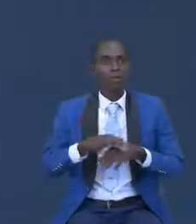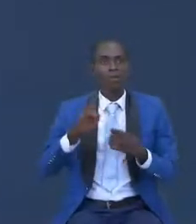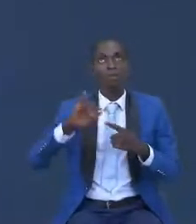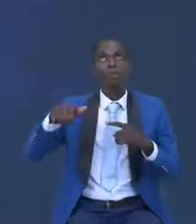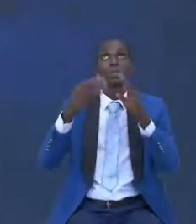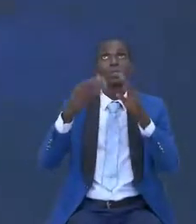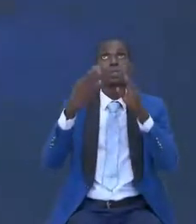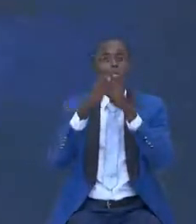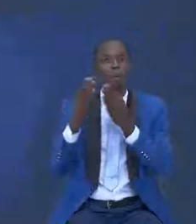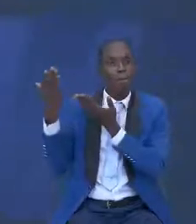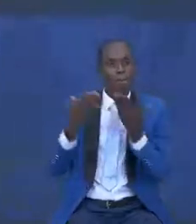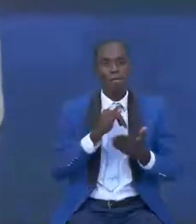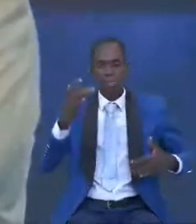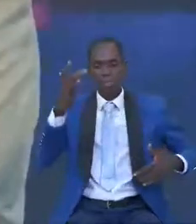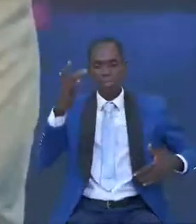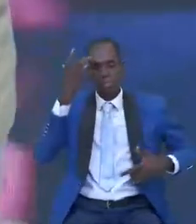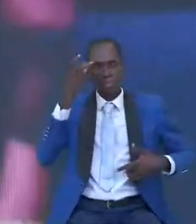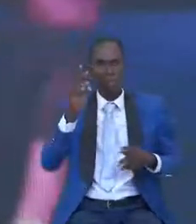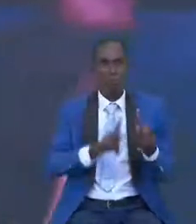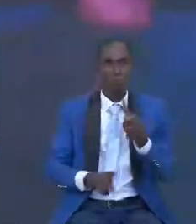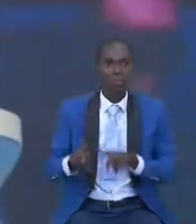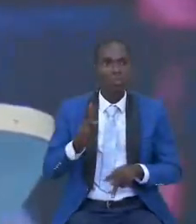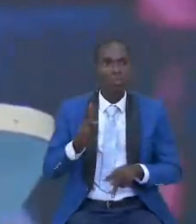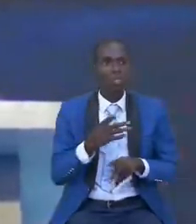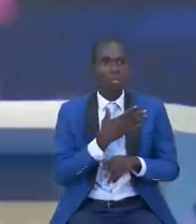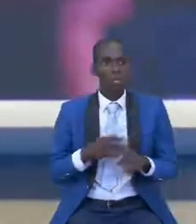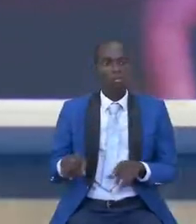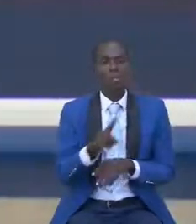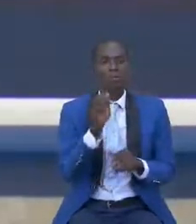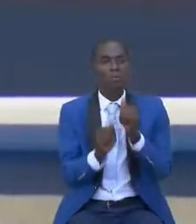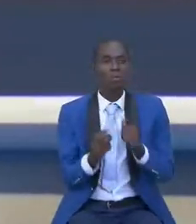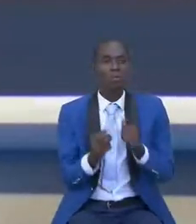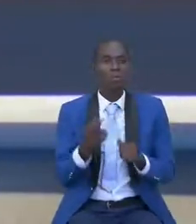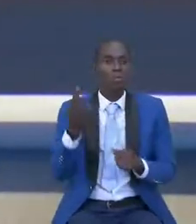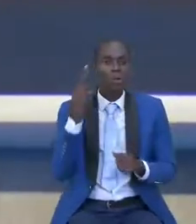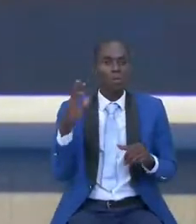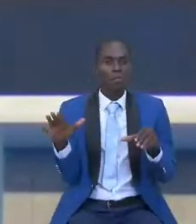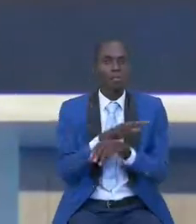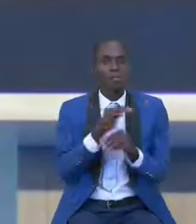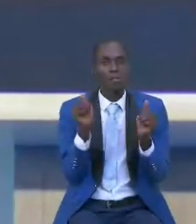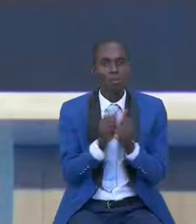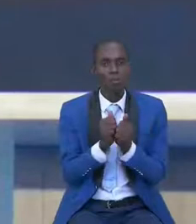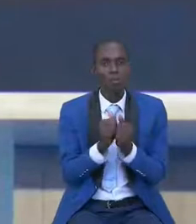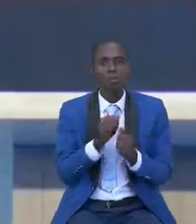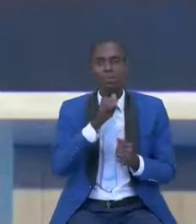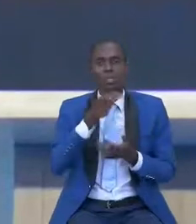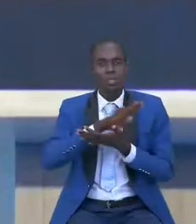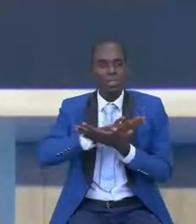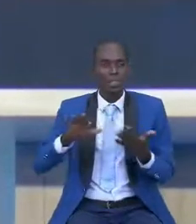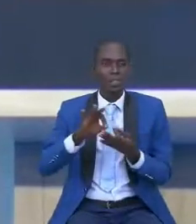Jérusalem, amenant des malades et des gens tourmentés par des esprits